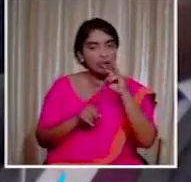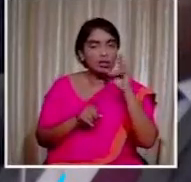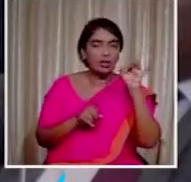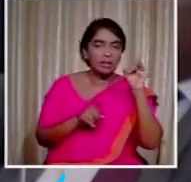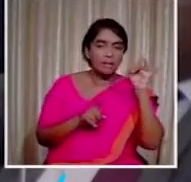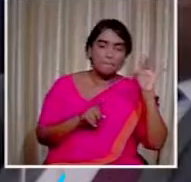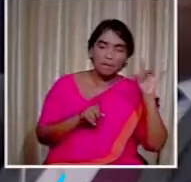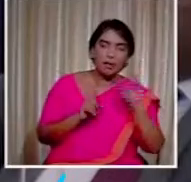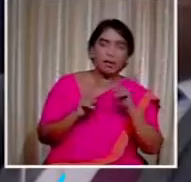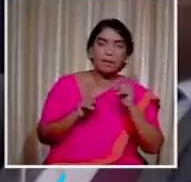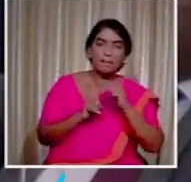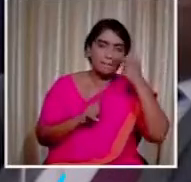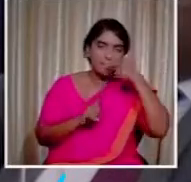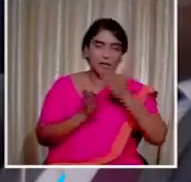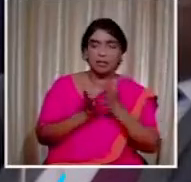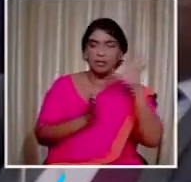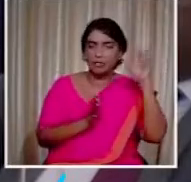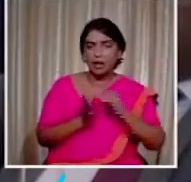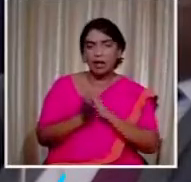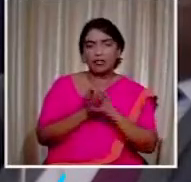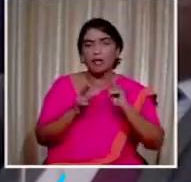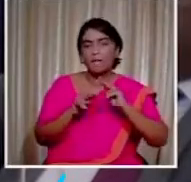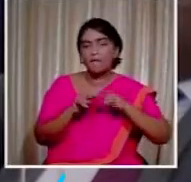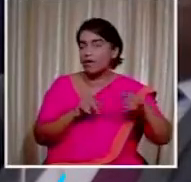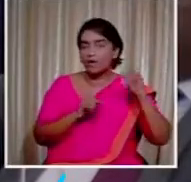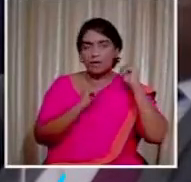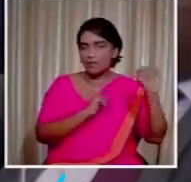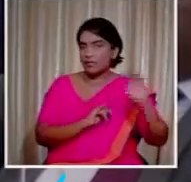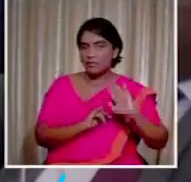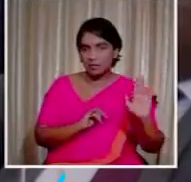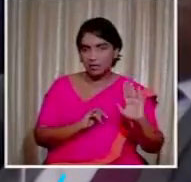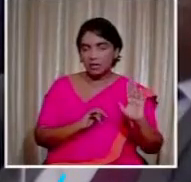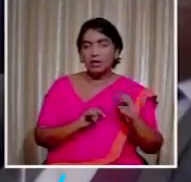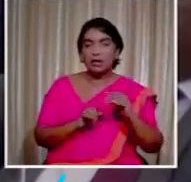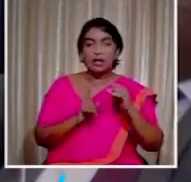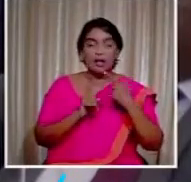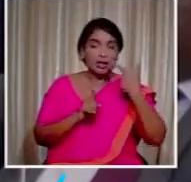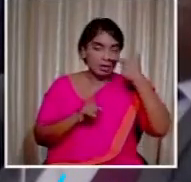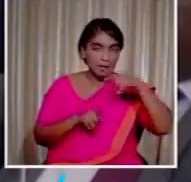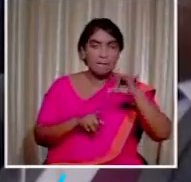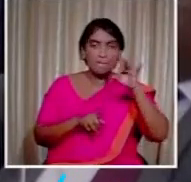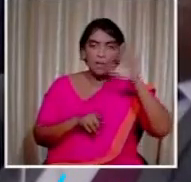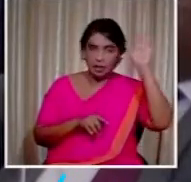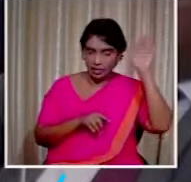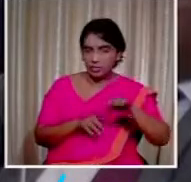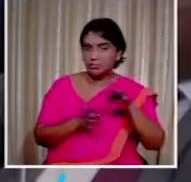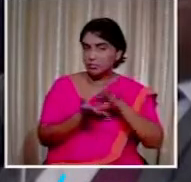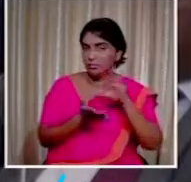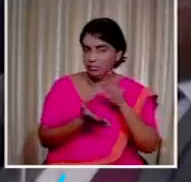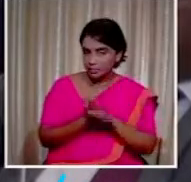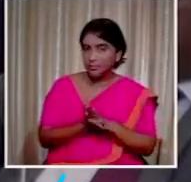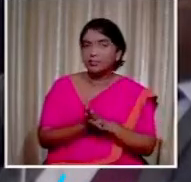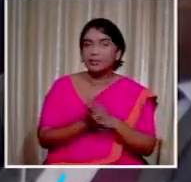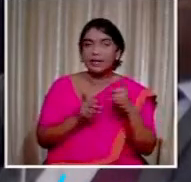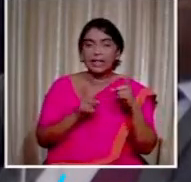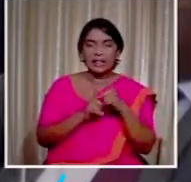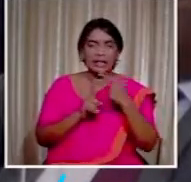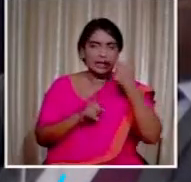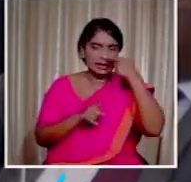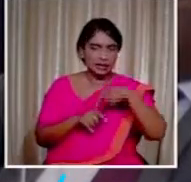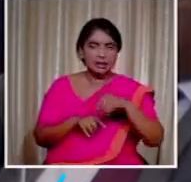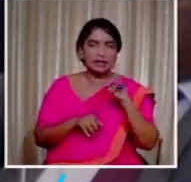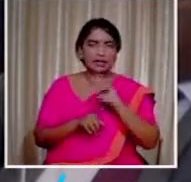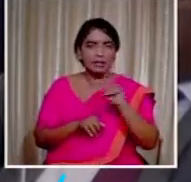පෙට්‍රල් නෞකාවක් ගන්න පුළුවන්. හරෙන් ප්‍රාන්දු මතුමා කිව්වේ කිසි වැරද්දක් නැහැ. බොරතල් නෞකාව 15 වෙනිදා එන්න නියමිතලා තියෙනවා. දැවිතෙල් නෞකාව 10